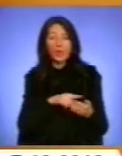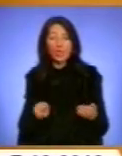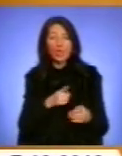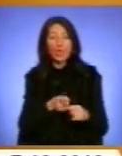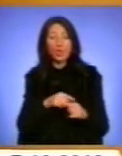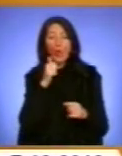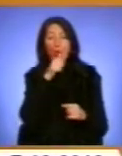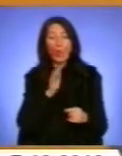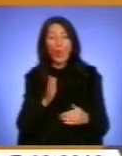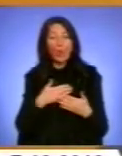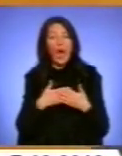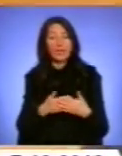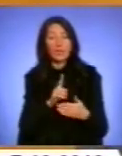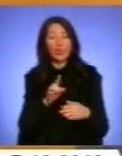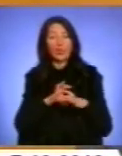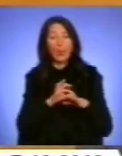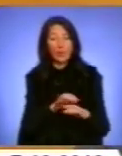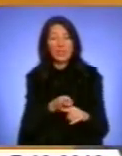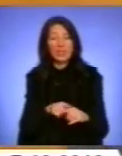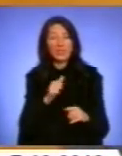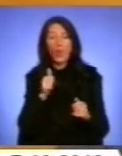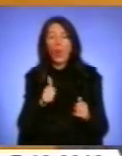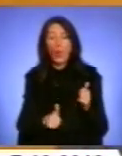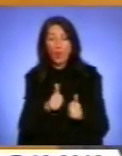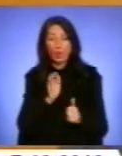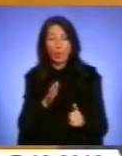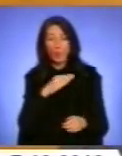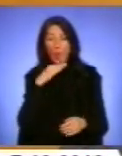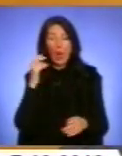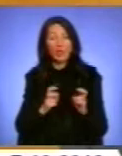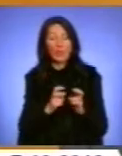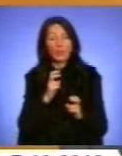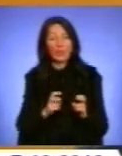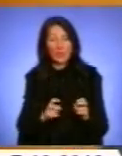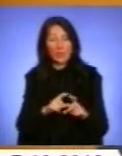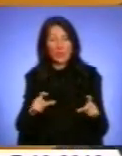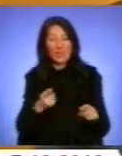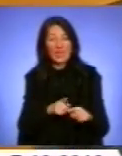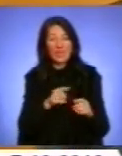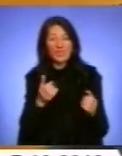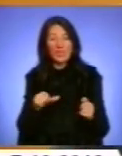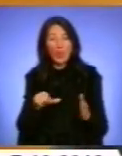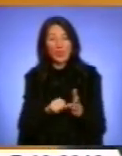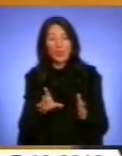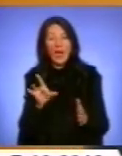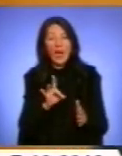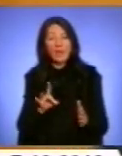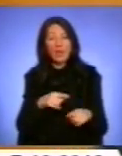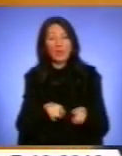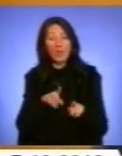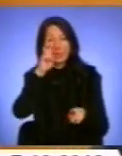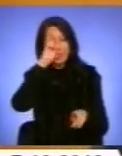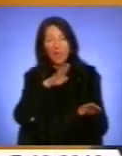була активність щодо проведення даного конкурсу. Було багато підприємств, які взяли участь як і на регіональному, так і на державному